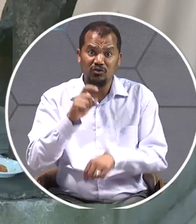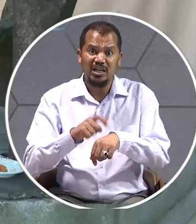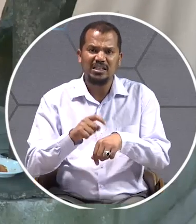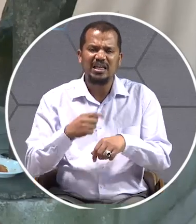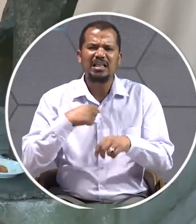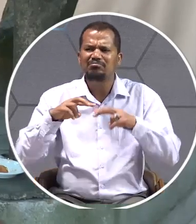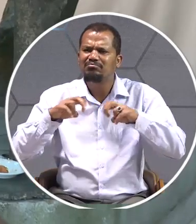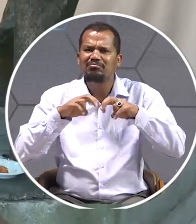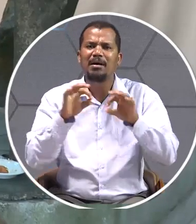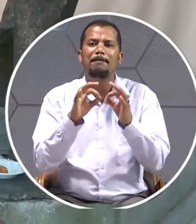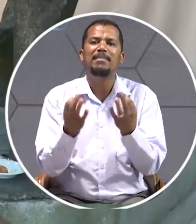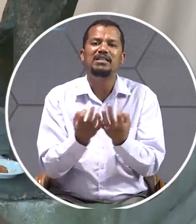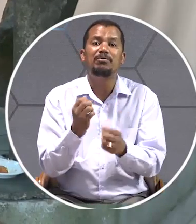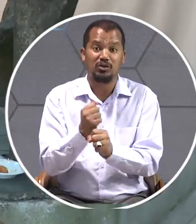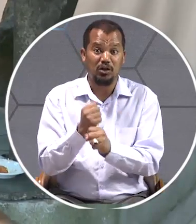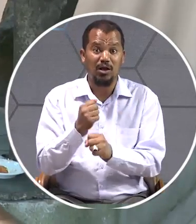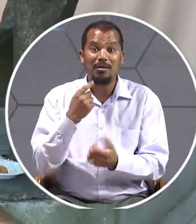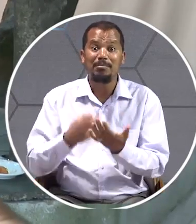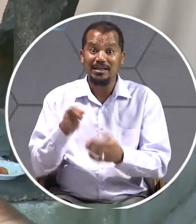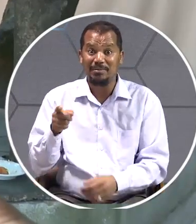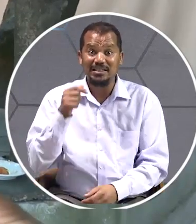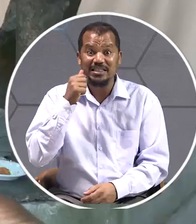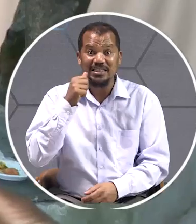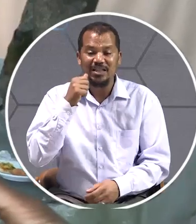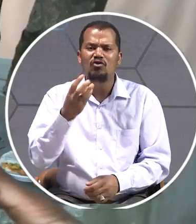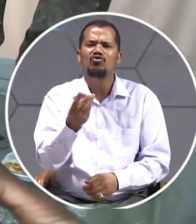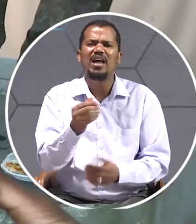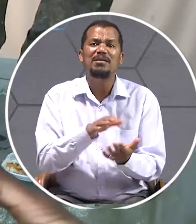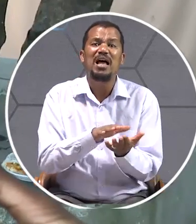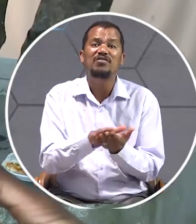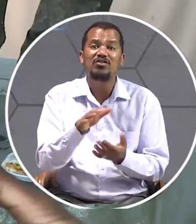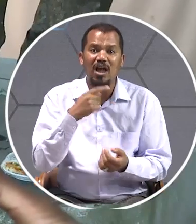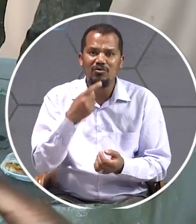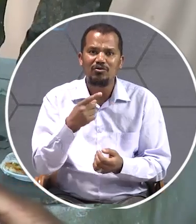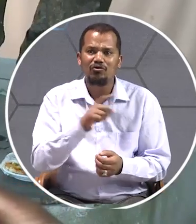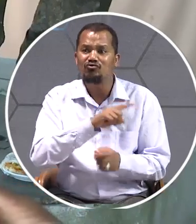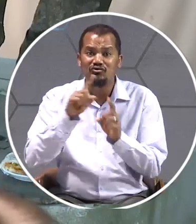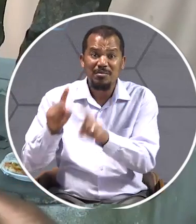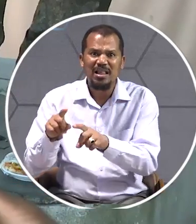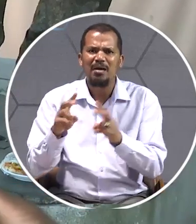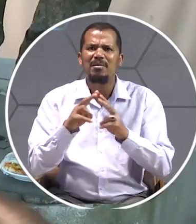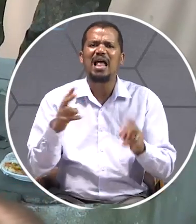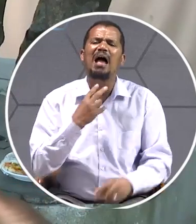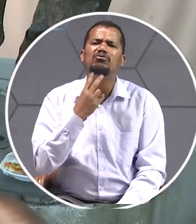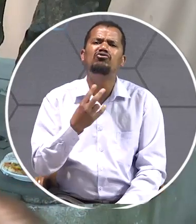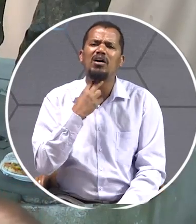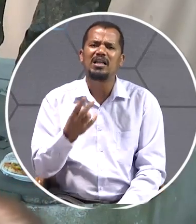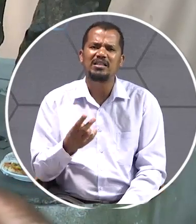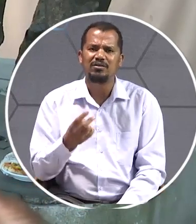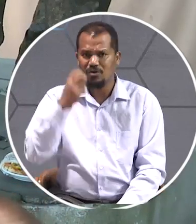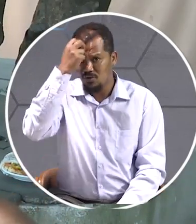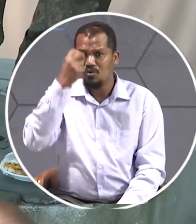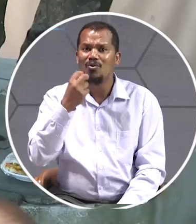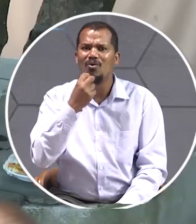ጊዜ እንደውም አሰስመንት ቤተሰቦቿ ሰርተዋል በዚች ልጅ ላይ ይሄ ዱቄት የሚያስፈጨው ያልኩት። ልክ እሱ ሲመጣ በጣም ትጮሃለች እና